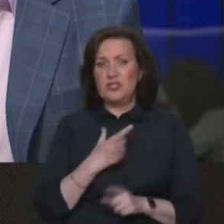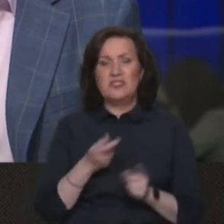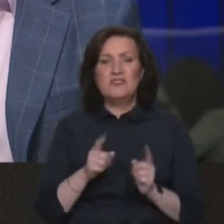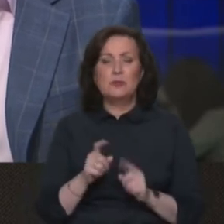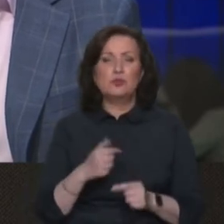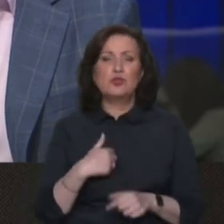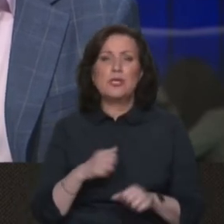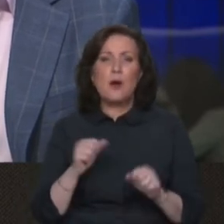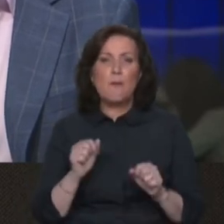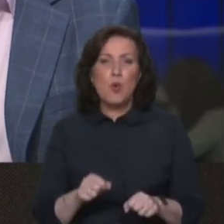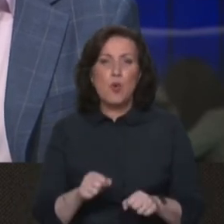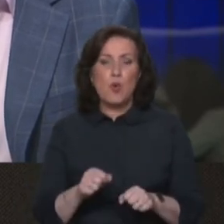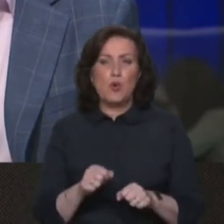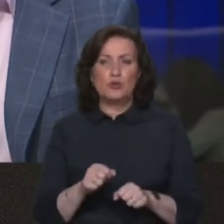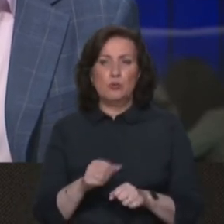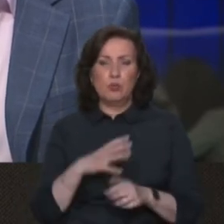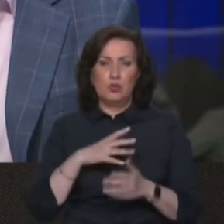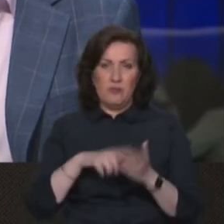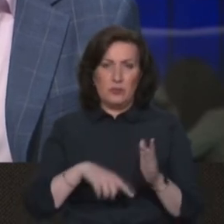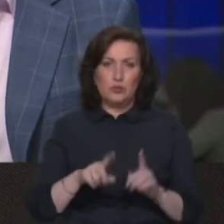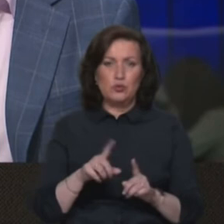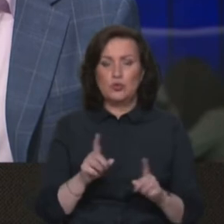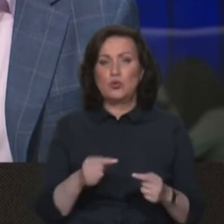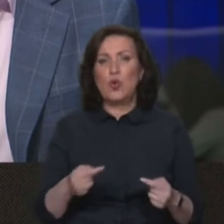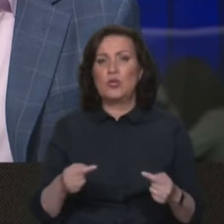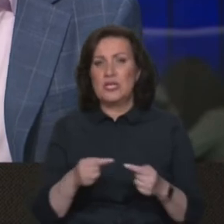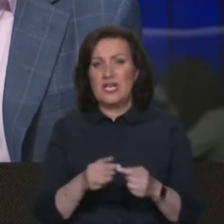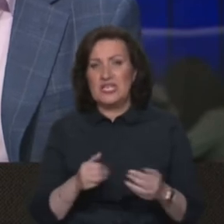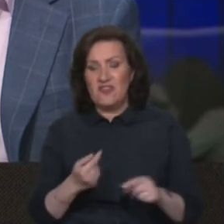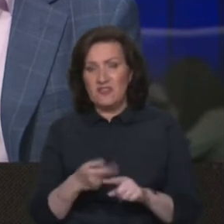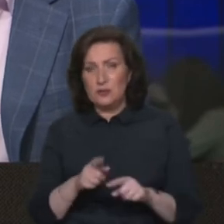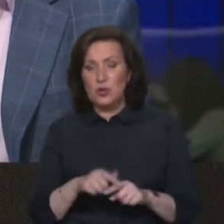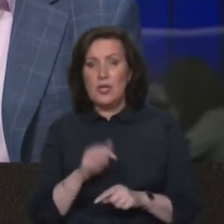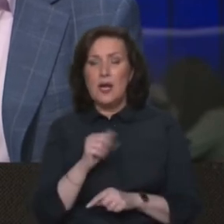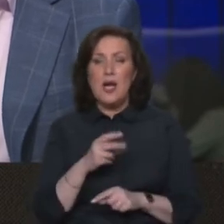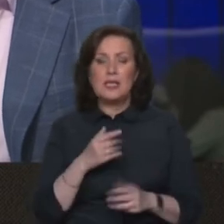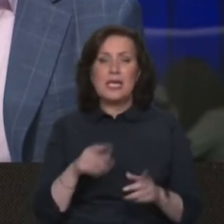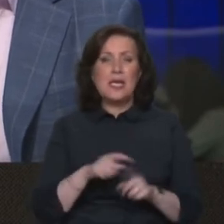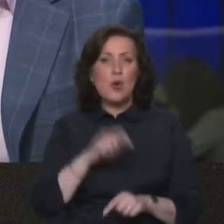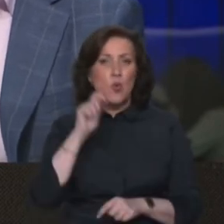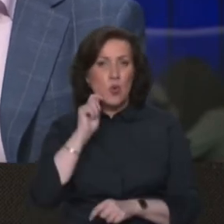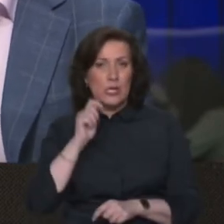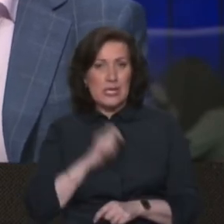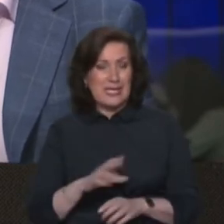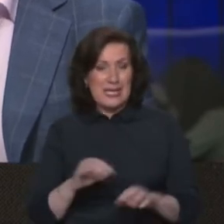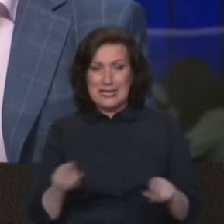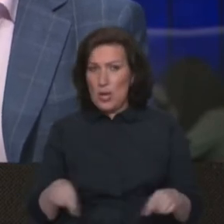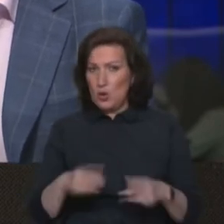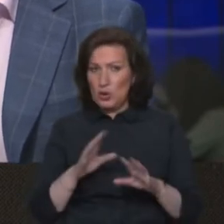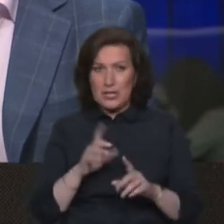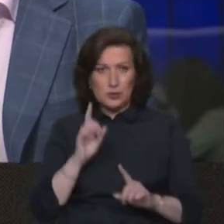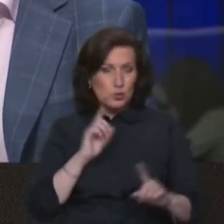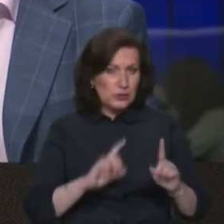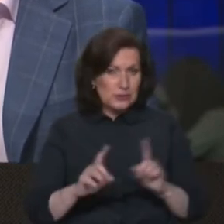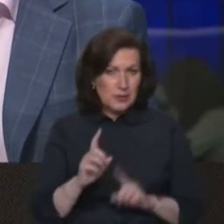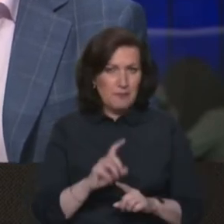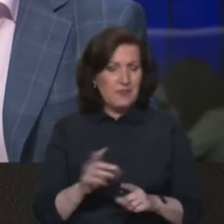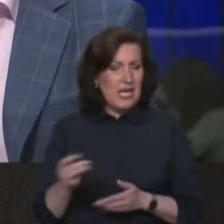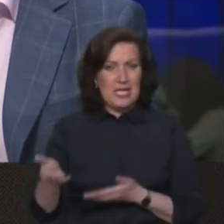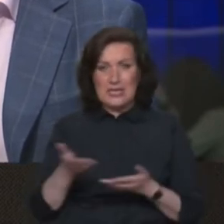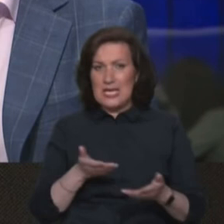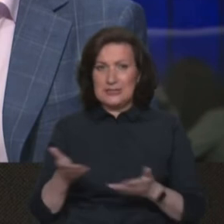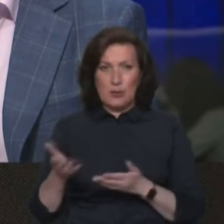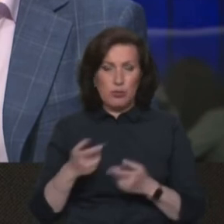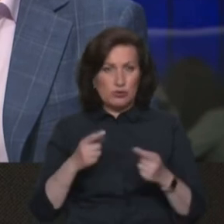можу впевнений бути, що буде щось конкретне від цього, але як Україна не зорганізує ті саміти і не